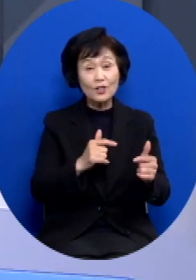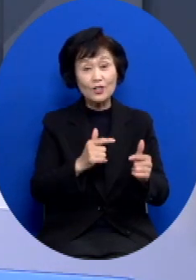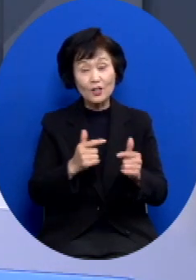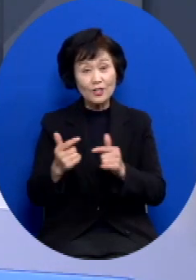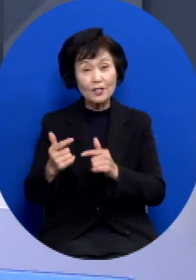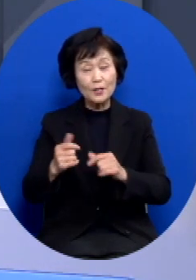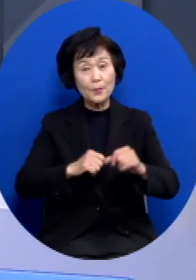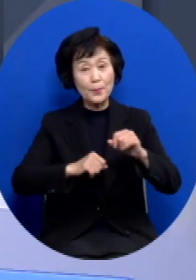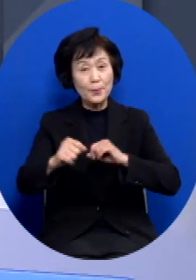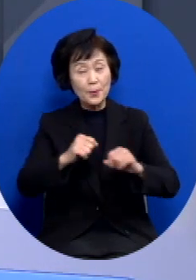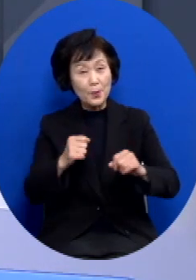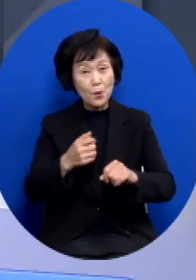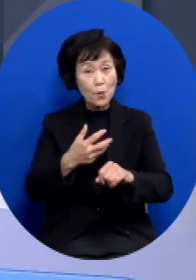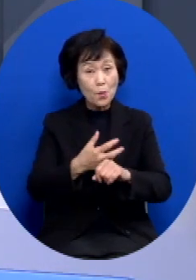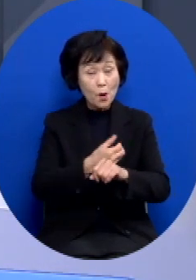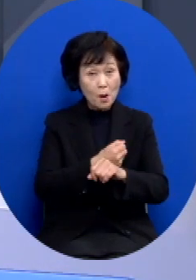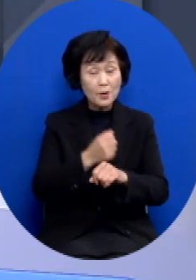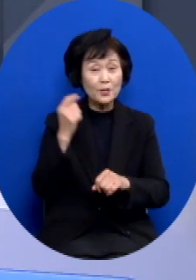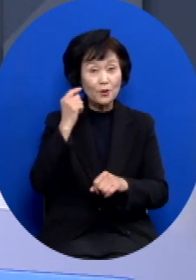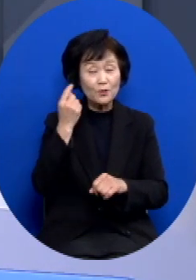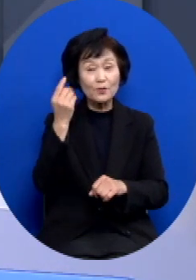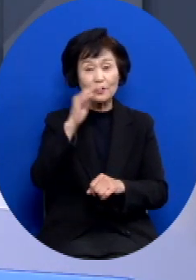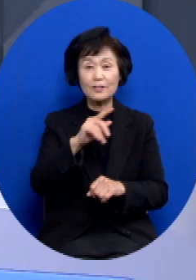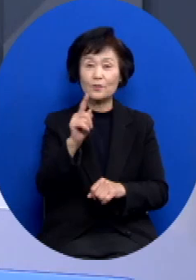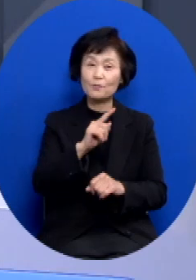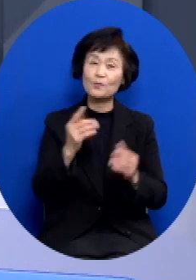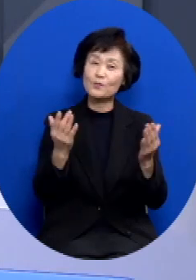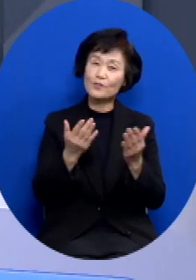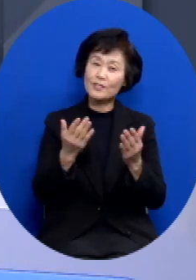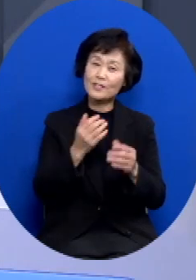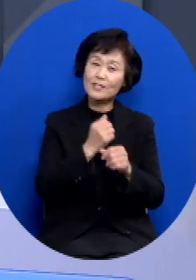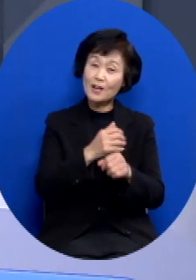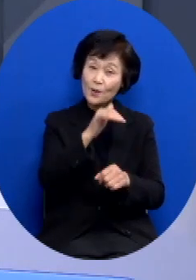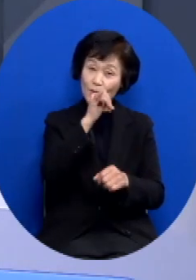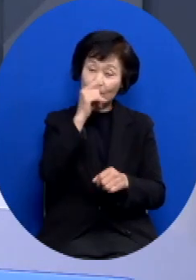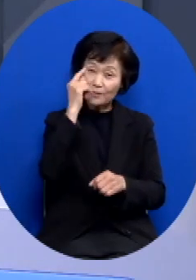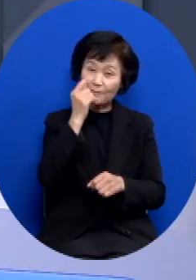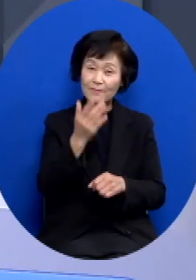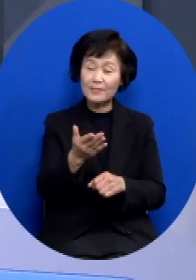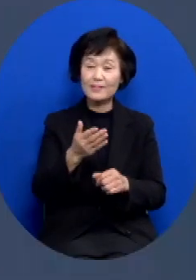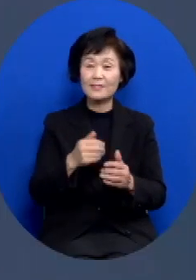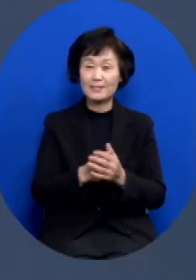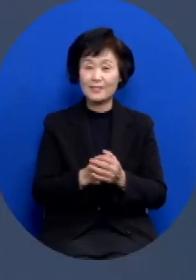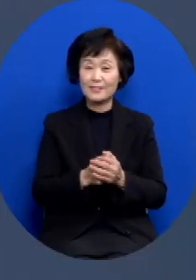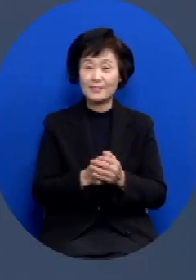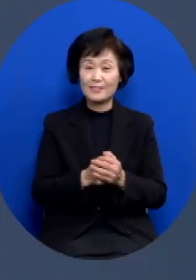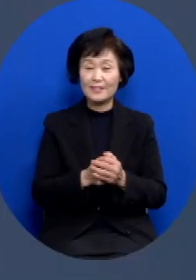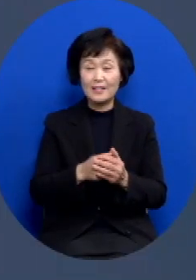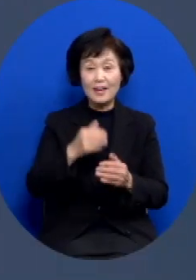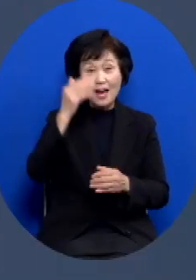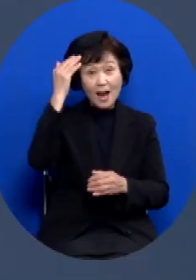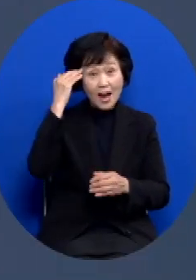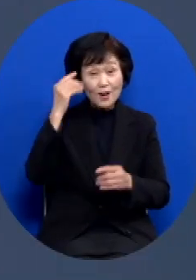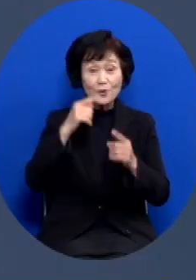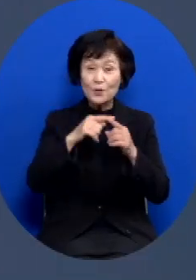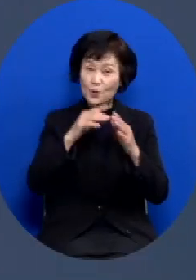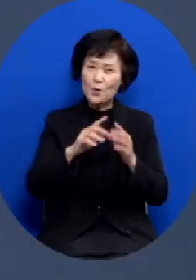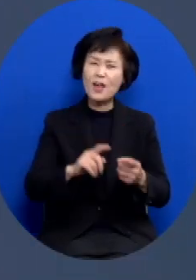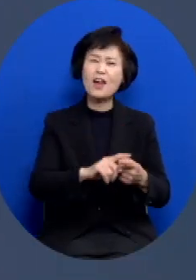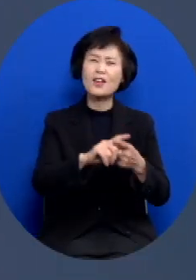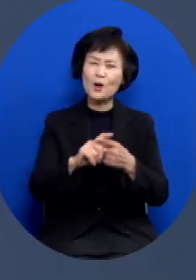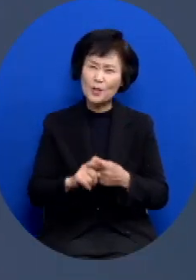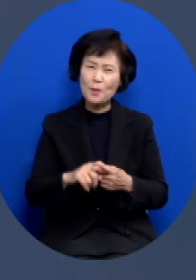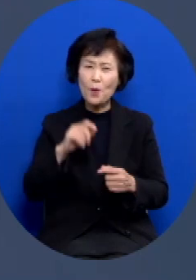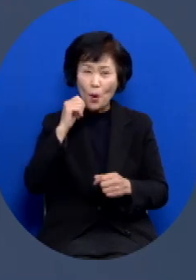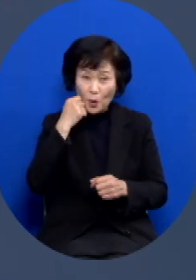여기 활발하다고 들었습니다 어떤 사역을 진행하고 있으신지 소개 부탁드리겠습니다 한국교회 연합이 힘들다고